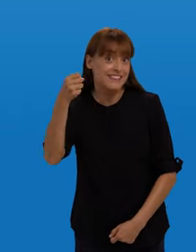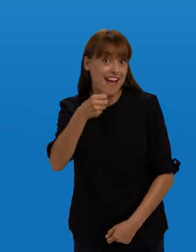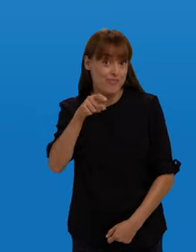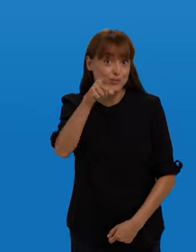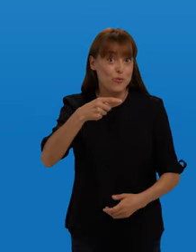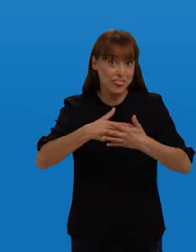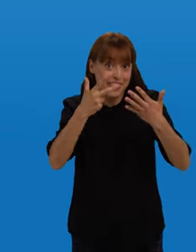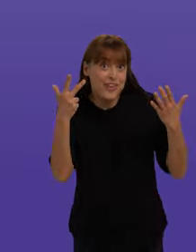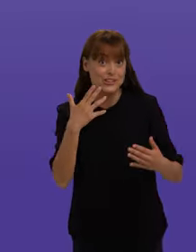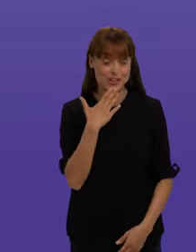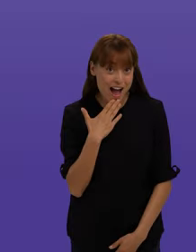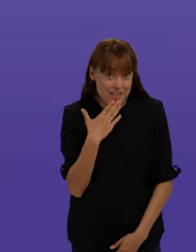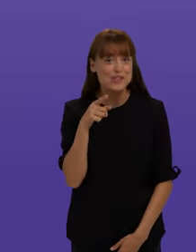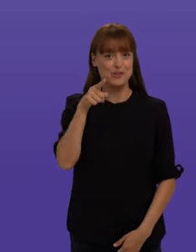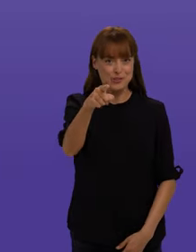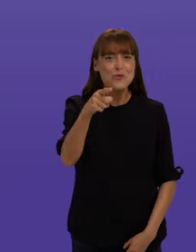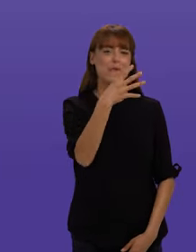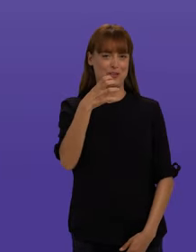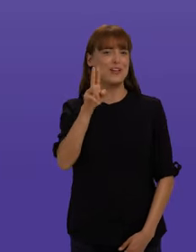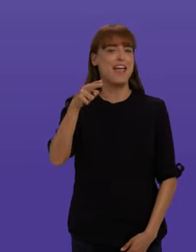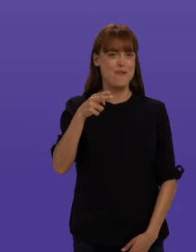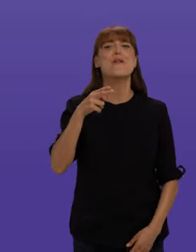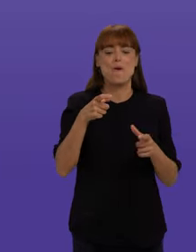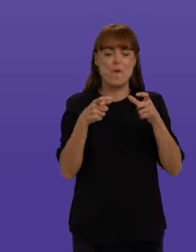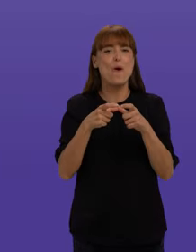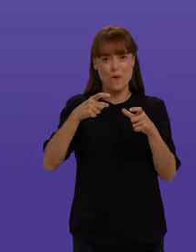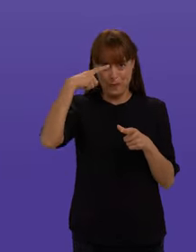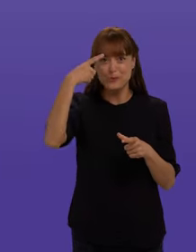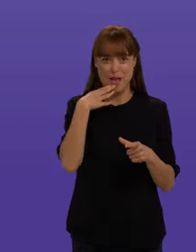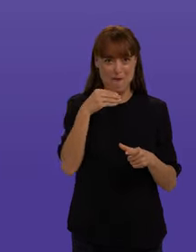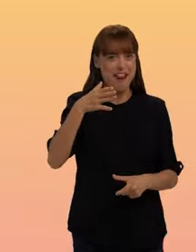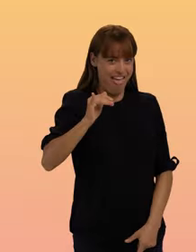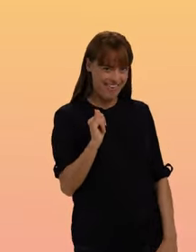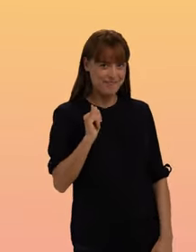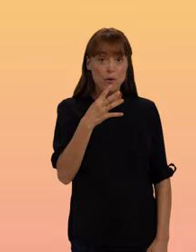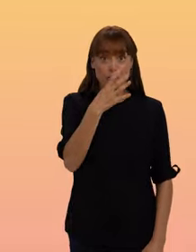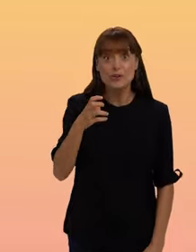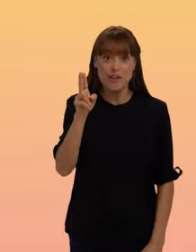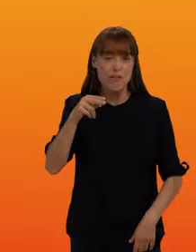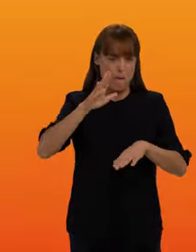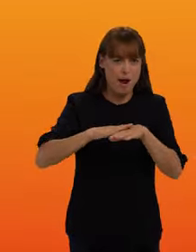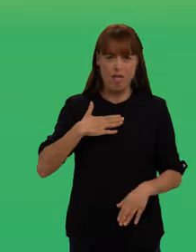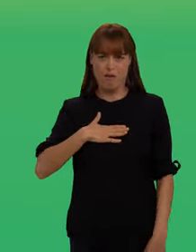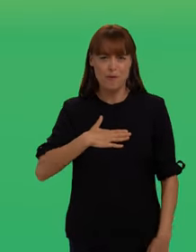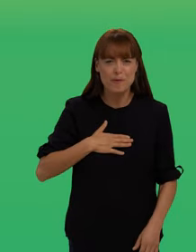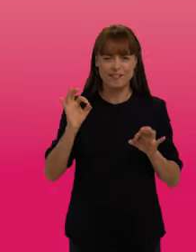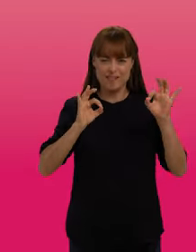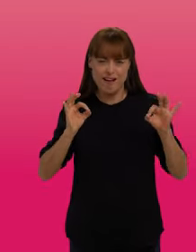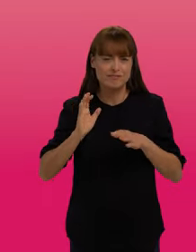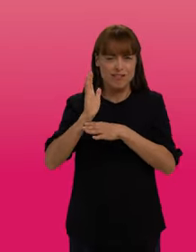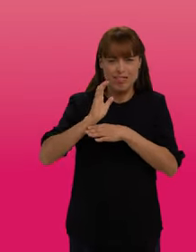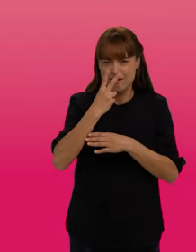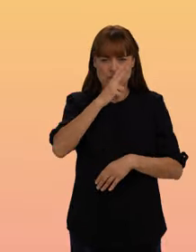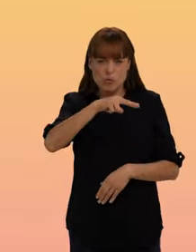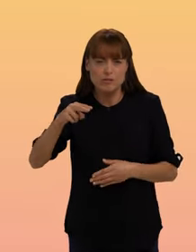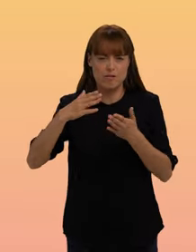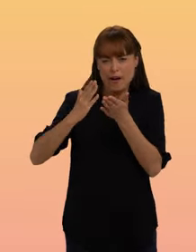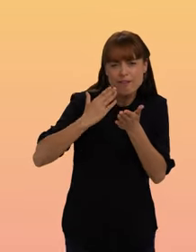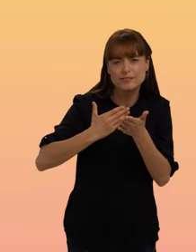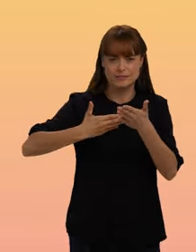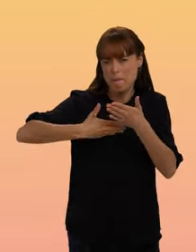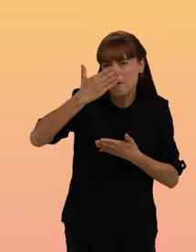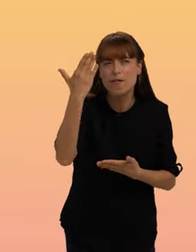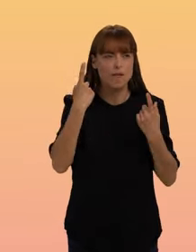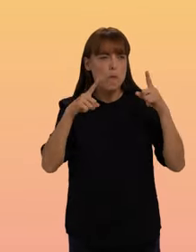Si enguany fas 18 anys, tens els 400 euros del Bo Cultura Jove. 400 euros per a òpera, teatre, cinema, museus, llibres, premsa,